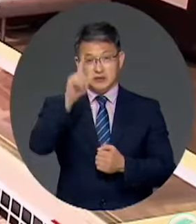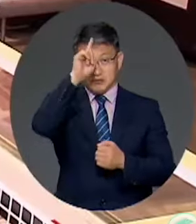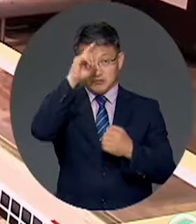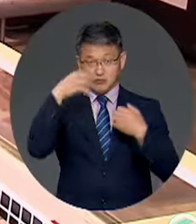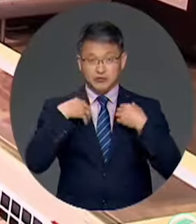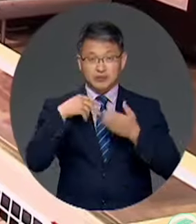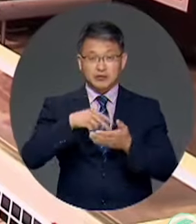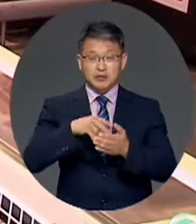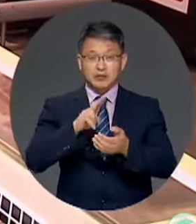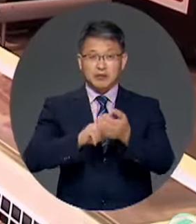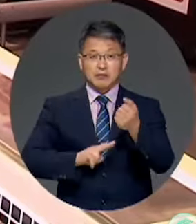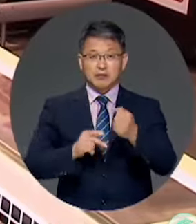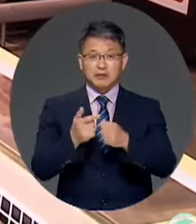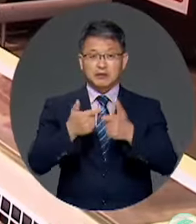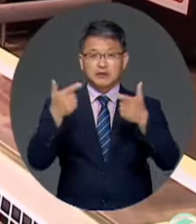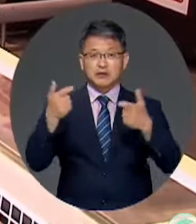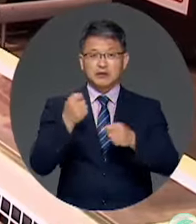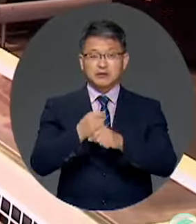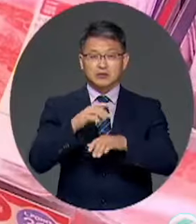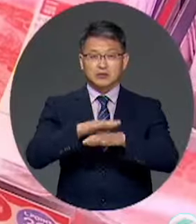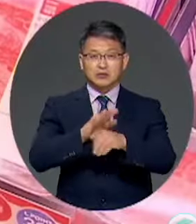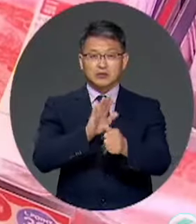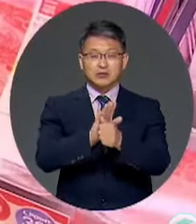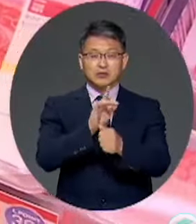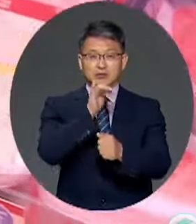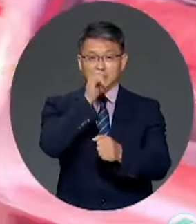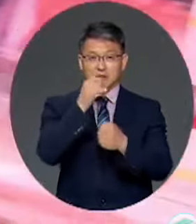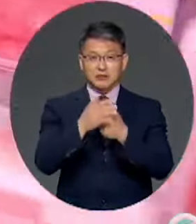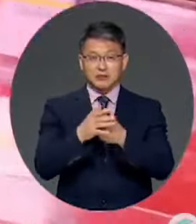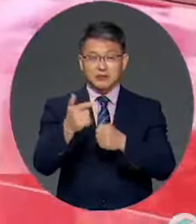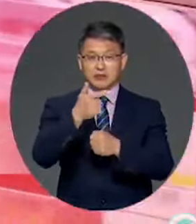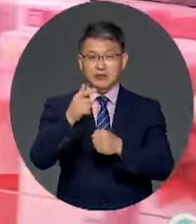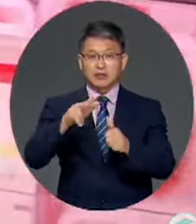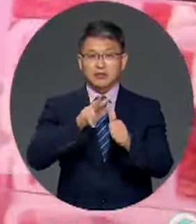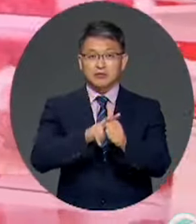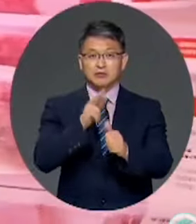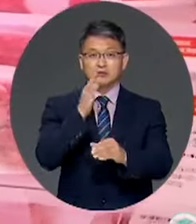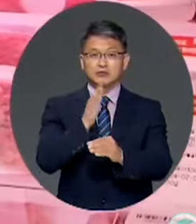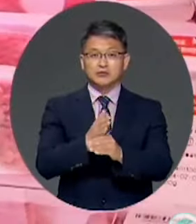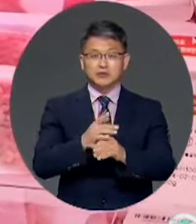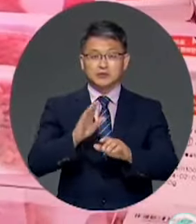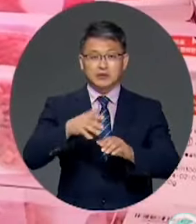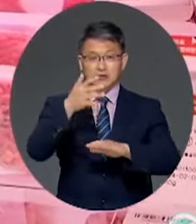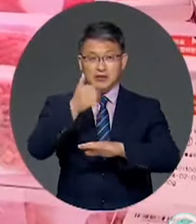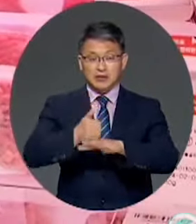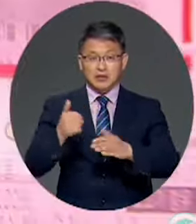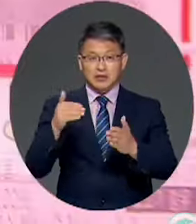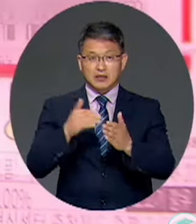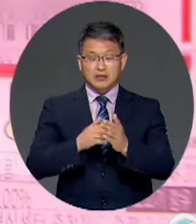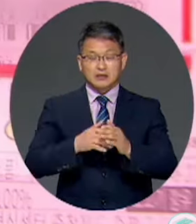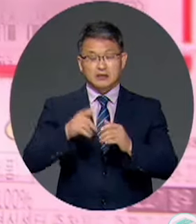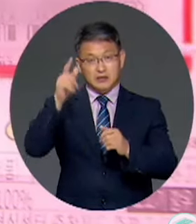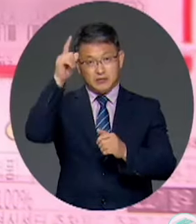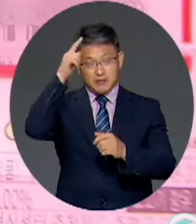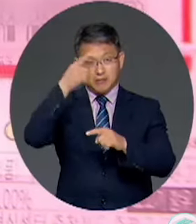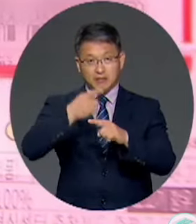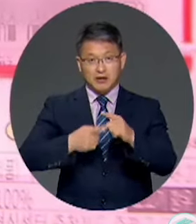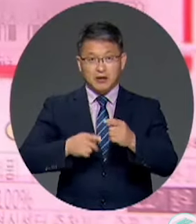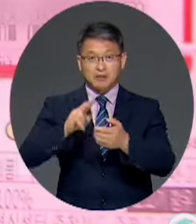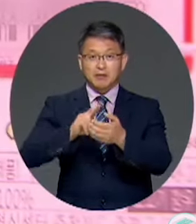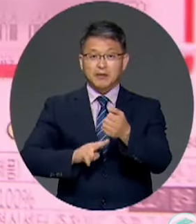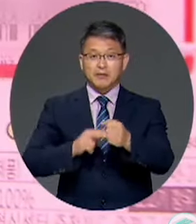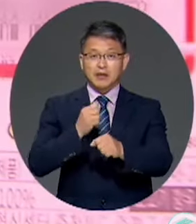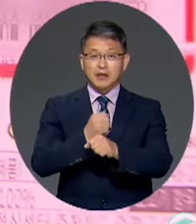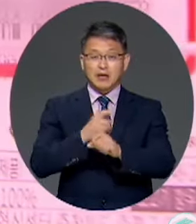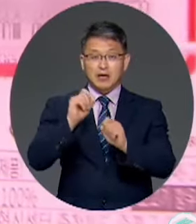정부는 소비를 늘리는 것이 한우 농가를 돕는 길이라며 대형마트를 중심으로 이달 말까지 한우를 반값에